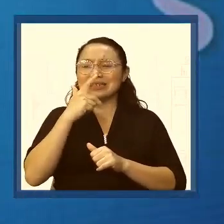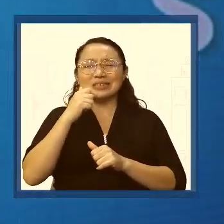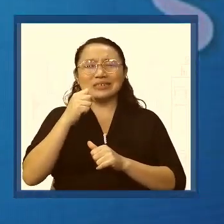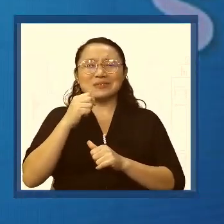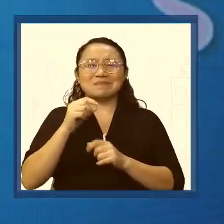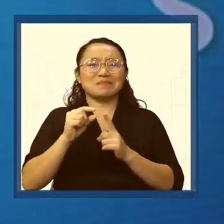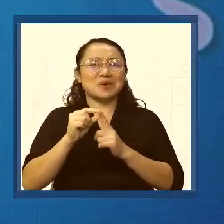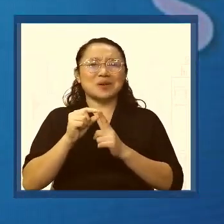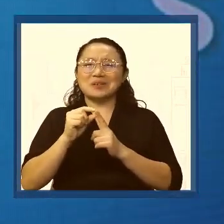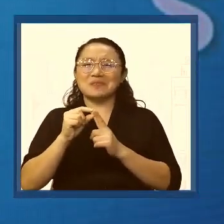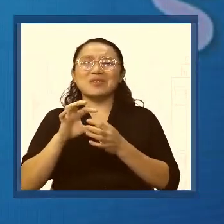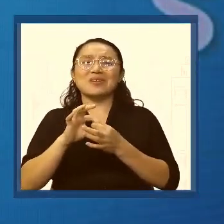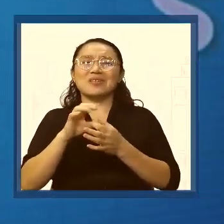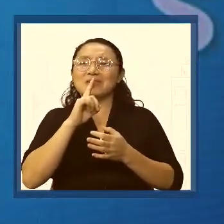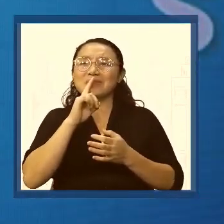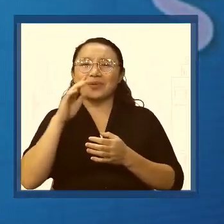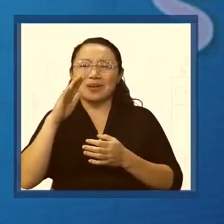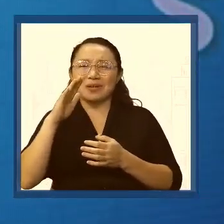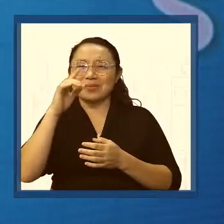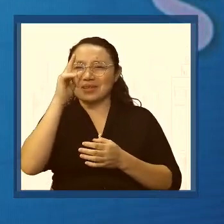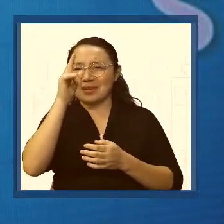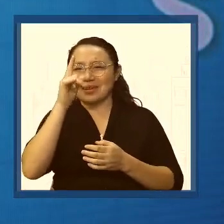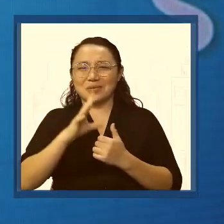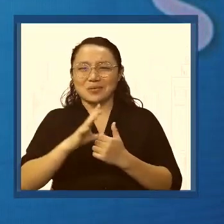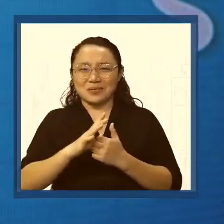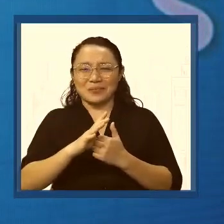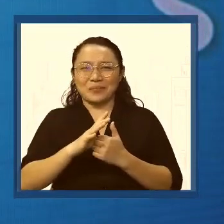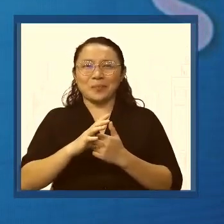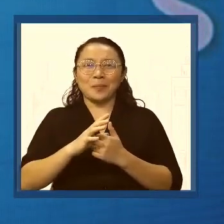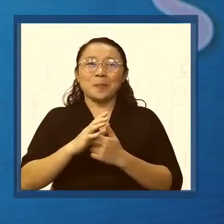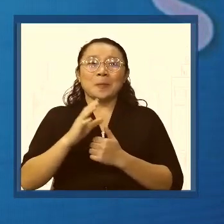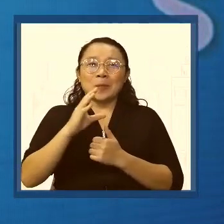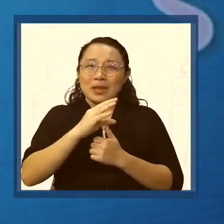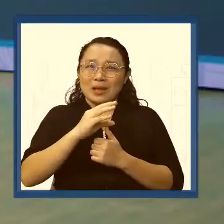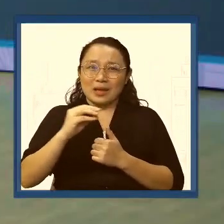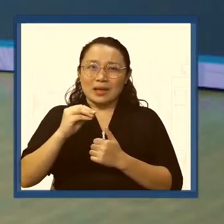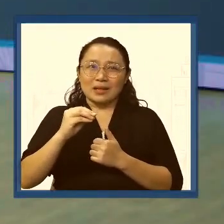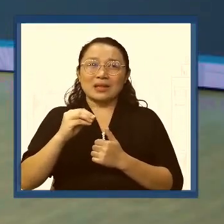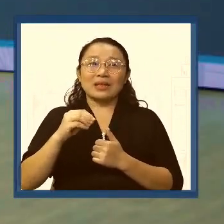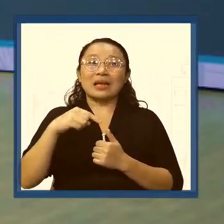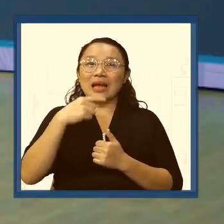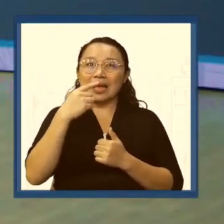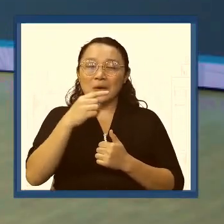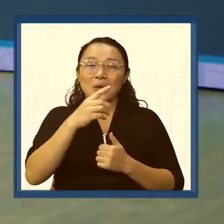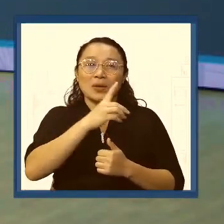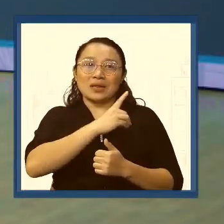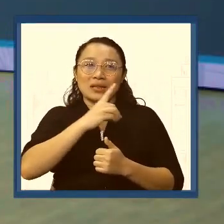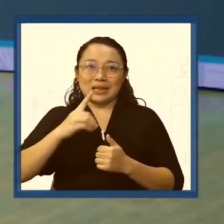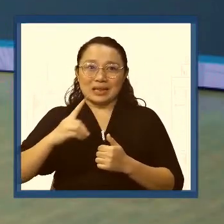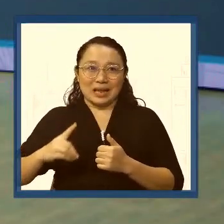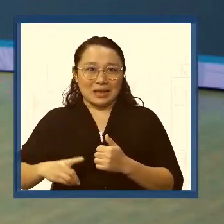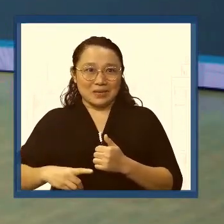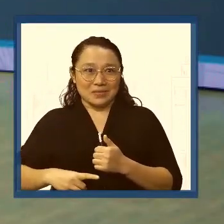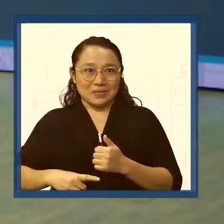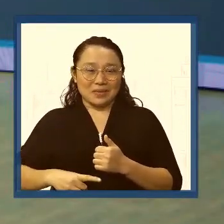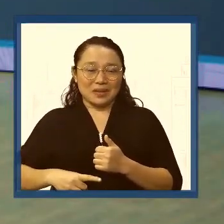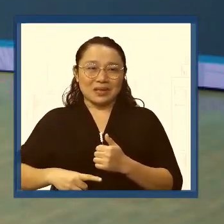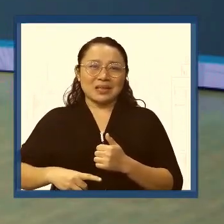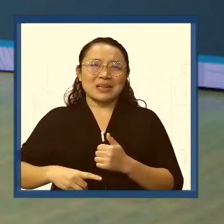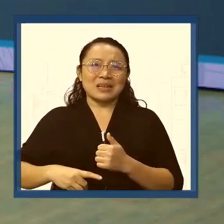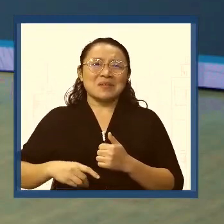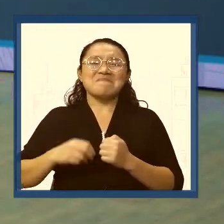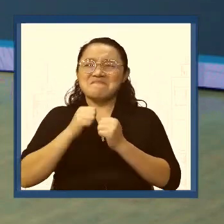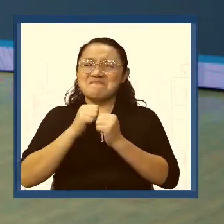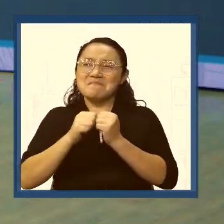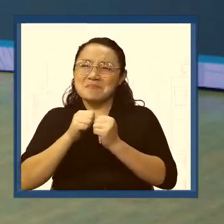kasinihatian makaisunan, mao ang iyang desisyon, siya nagayon nga kining tanan,